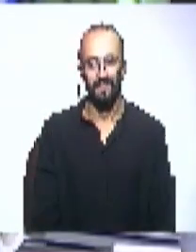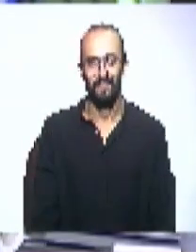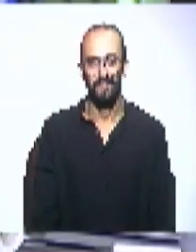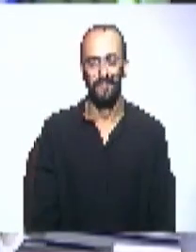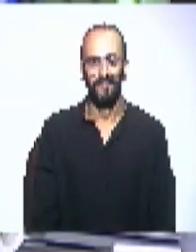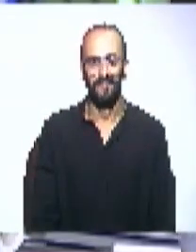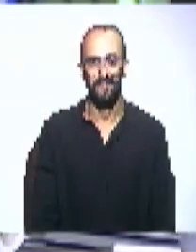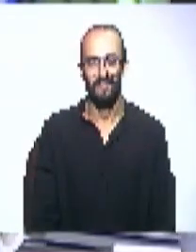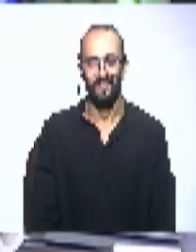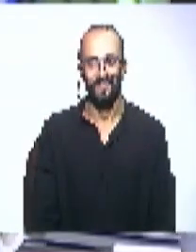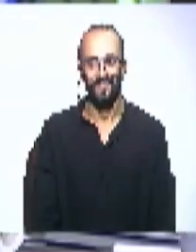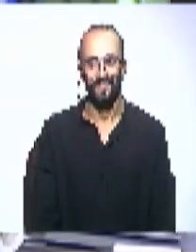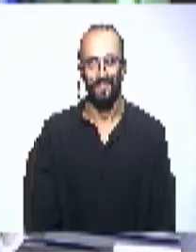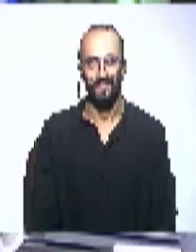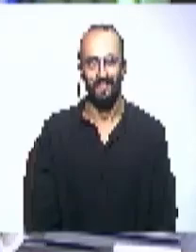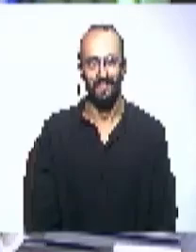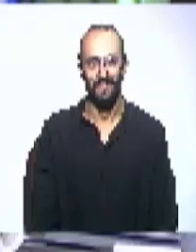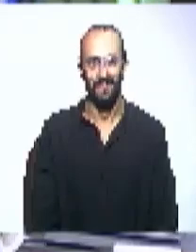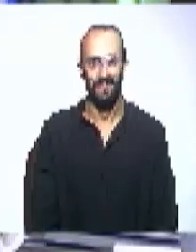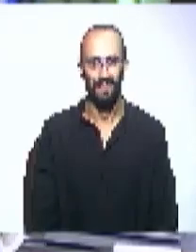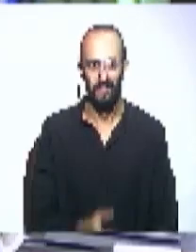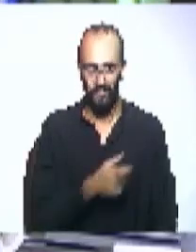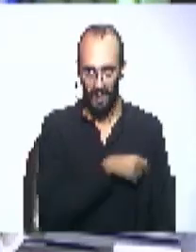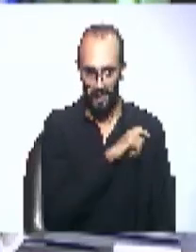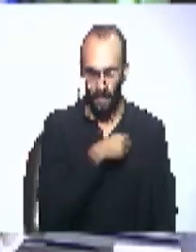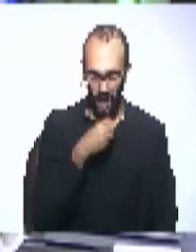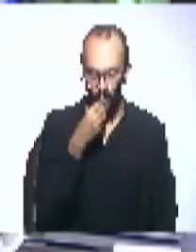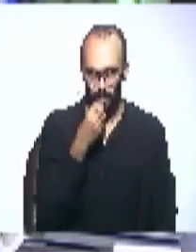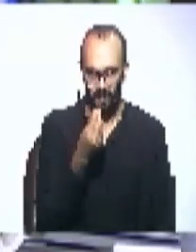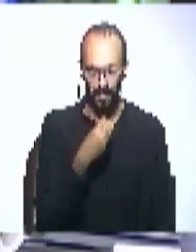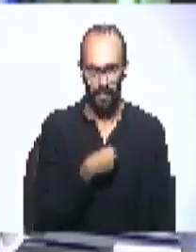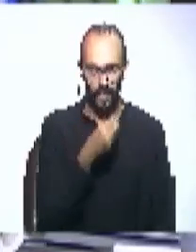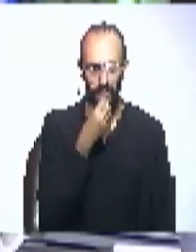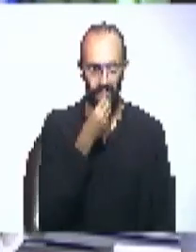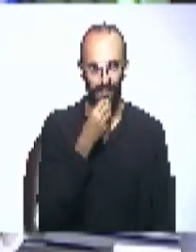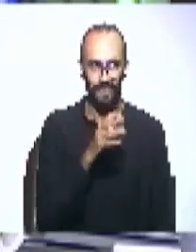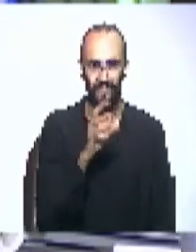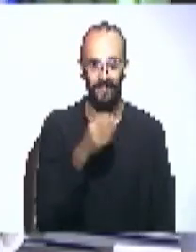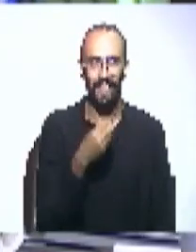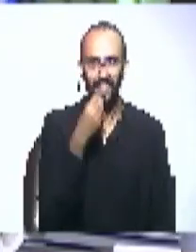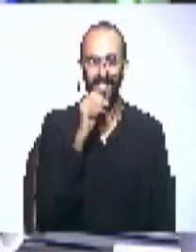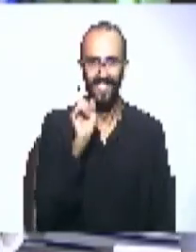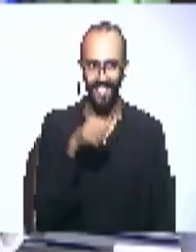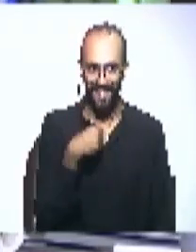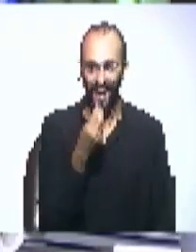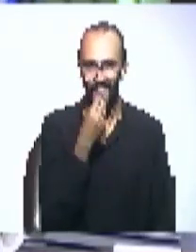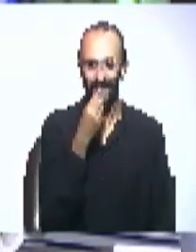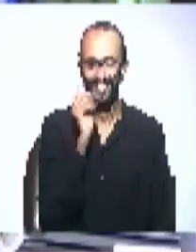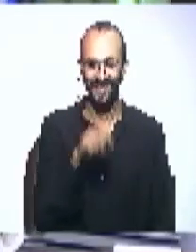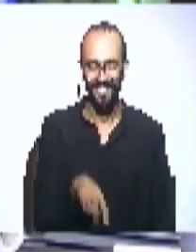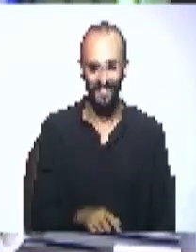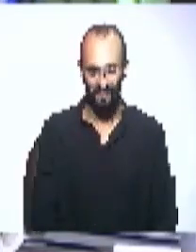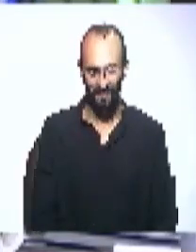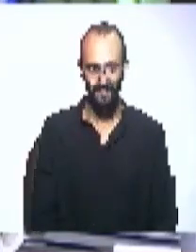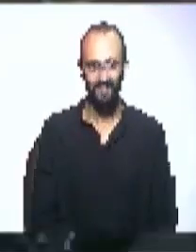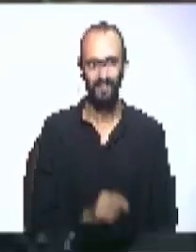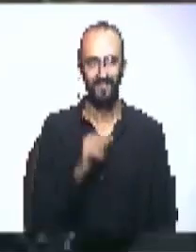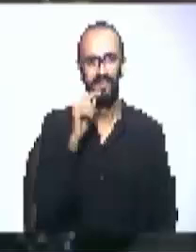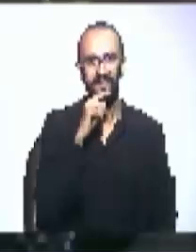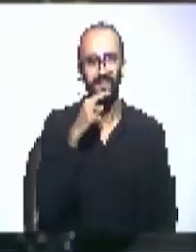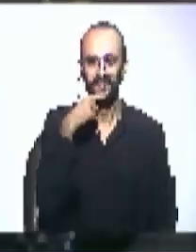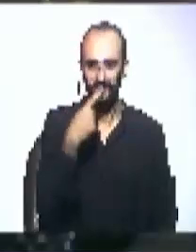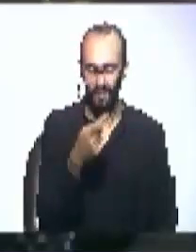المكونات عالمي. دي انا مش مضايقاكي هاكلها بس اهو. النهاردة عملنا